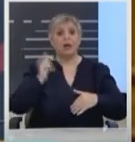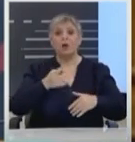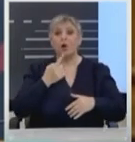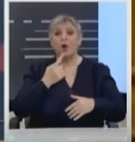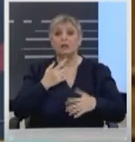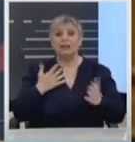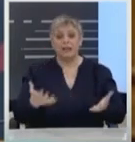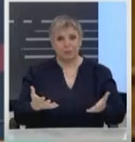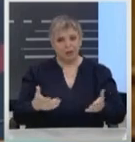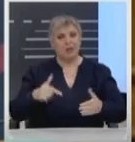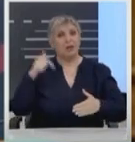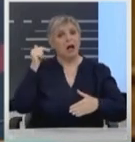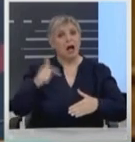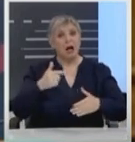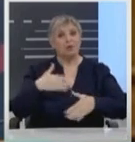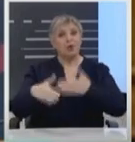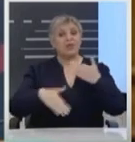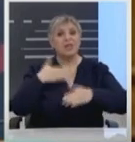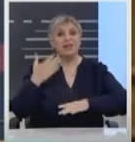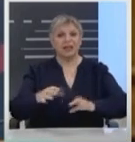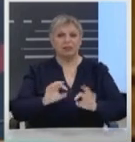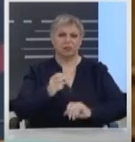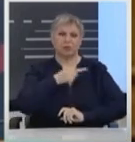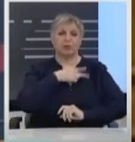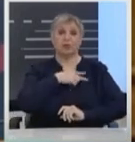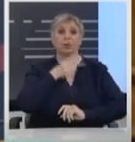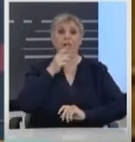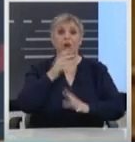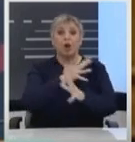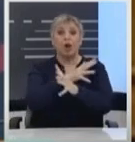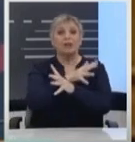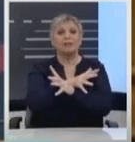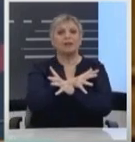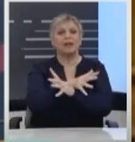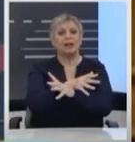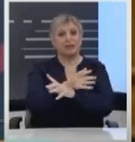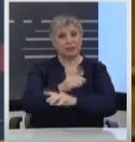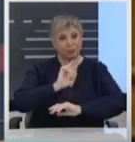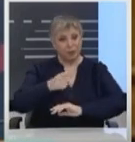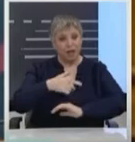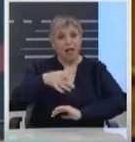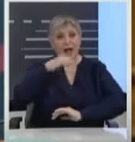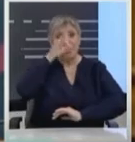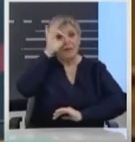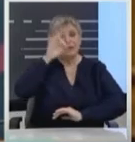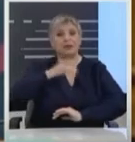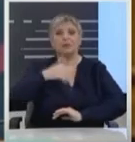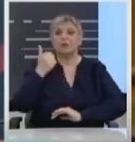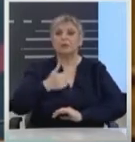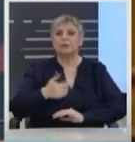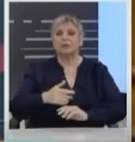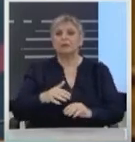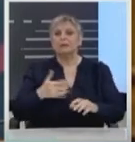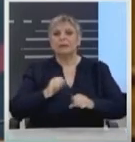οποία ορθώς γίνεται έτσι, με εισαγγελική παραγγελία, όταν η ελληνική αστυνομία βρίσκεται μπροστά σε κυκλώματα του κοινού ποινικού